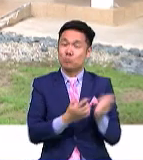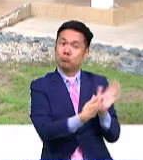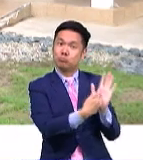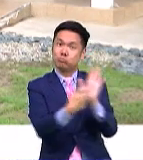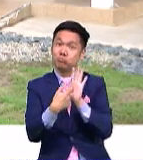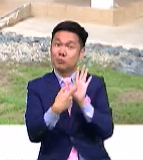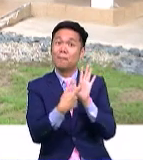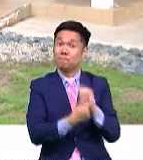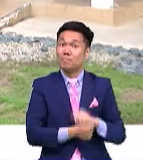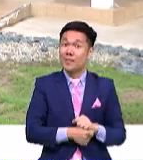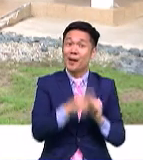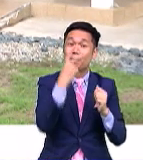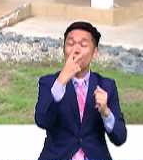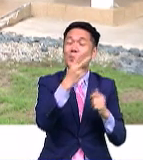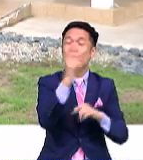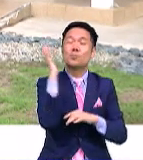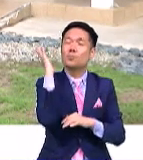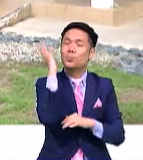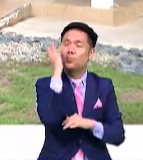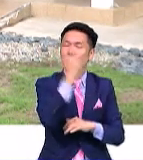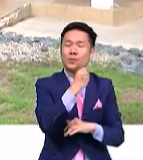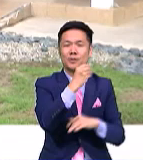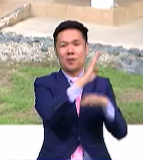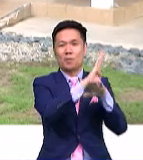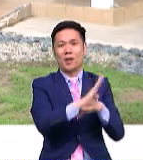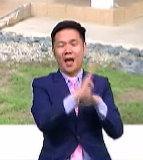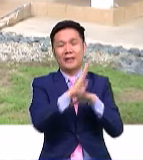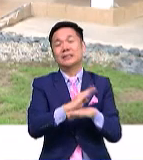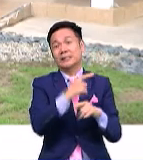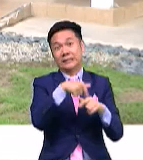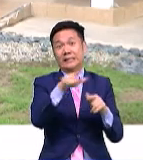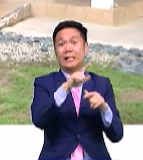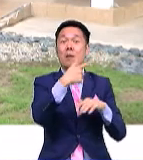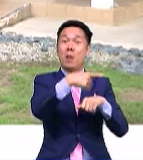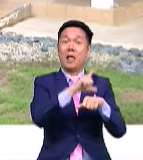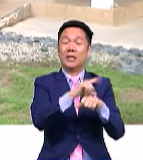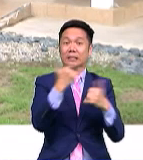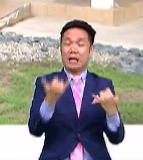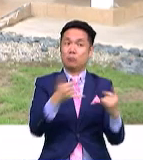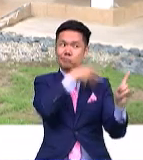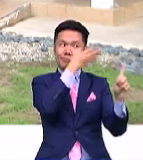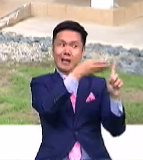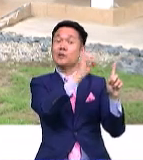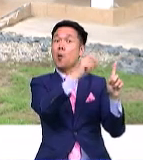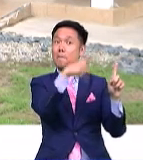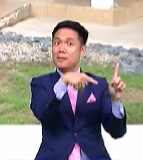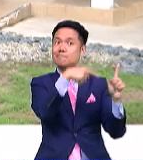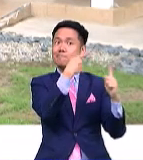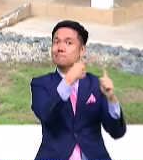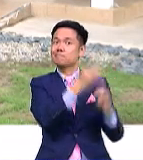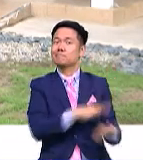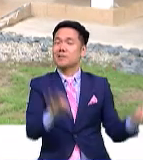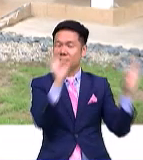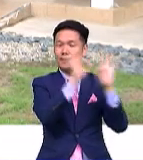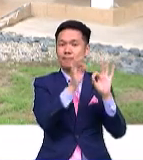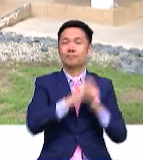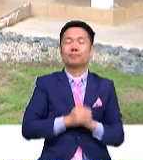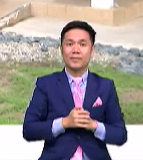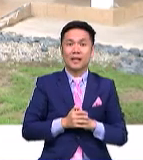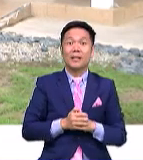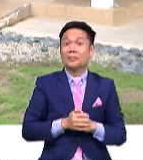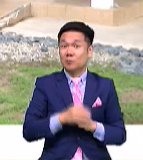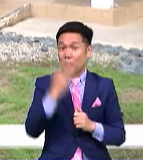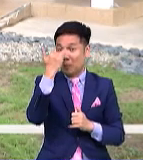dan juga mengaplikasikan keindahan budaya di samping mempraktikkan kebiasaan baharu yang mematuhi SOP yang telah pun digariskan